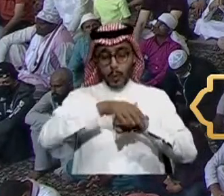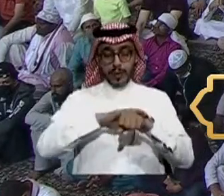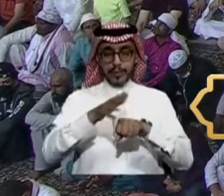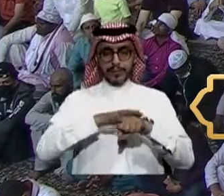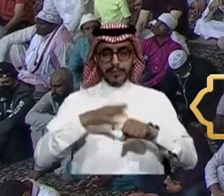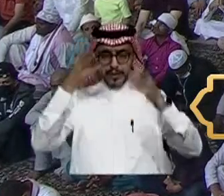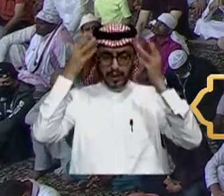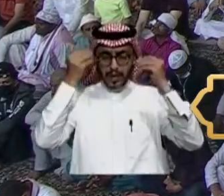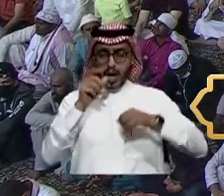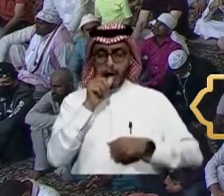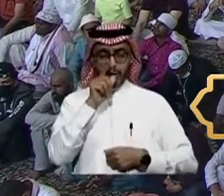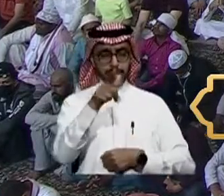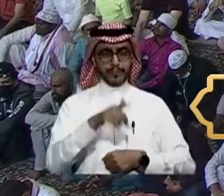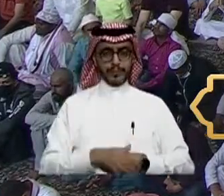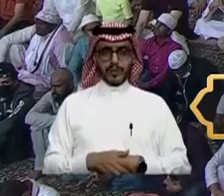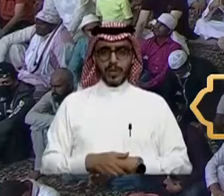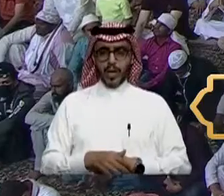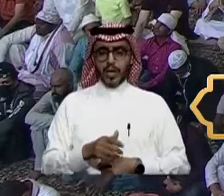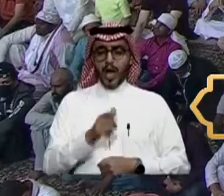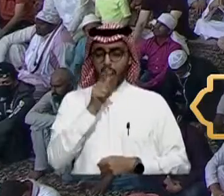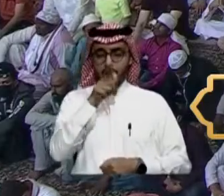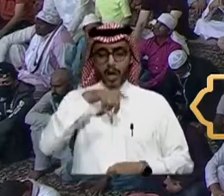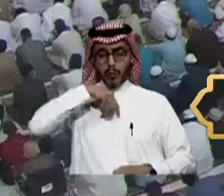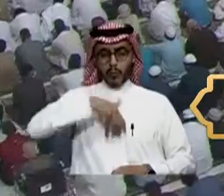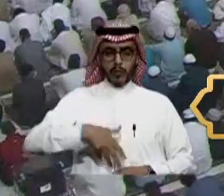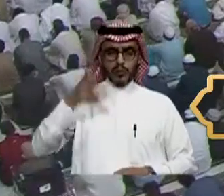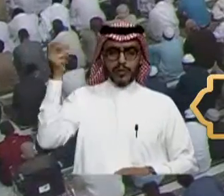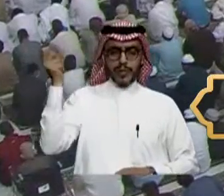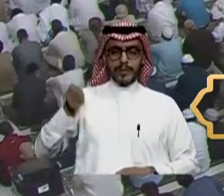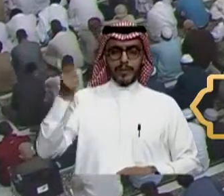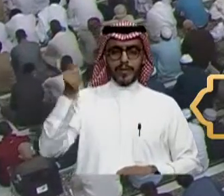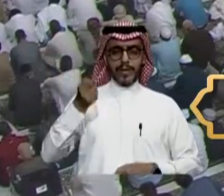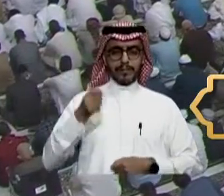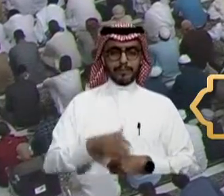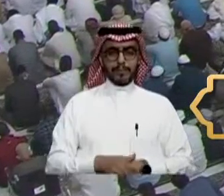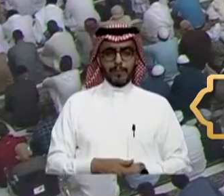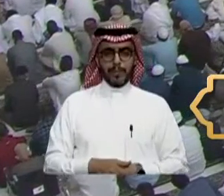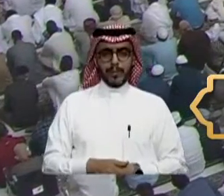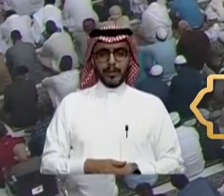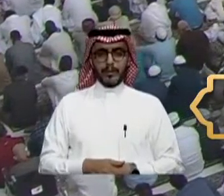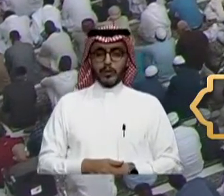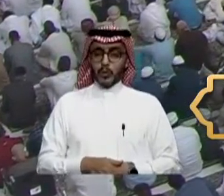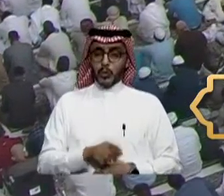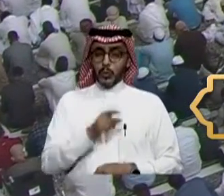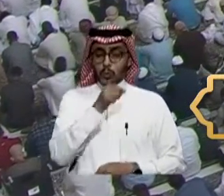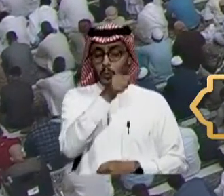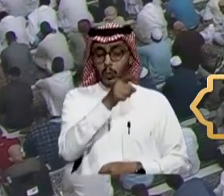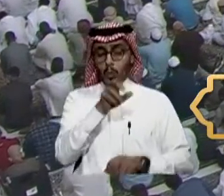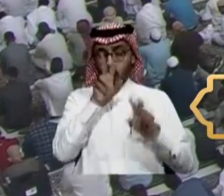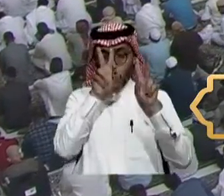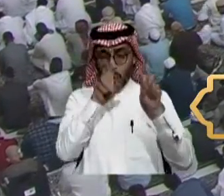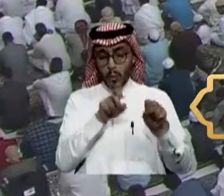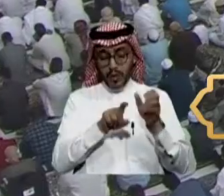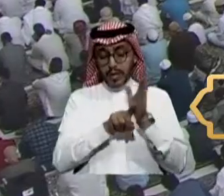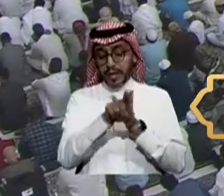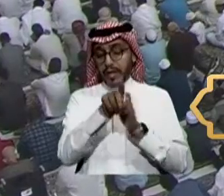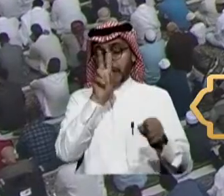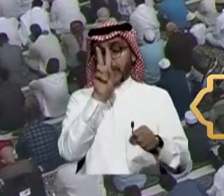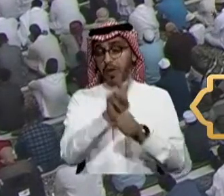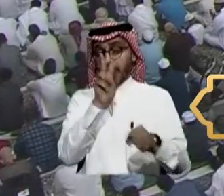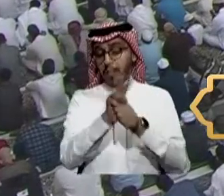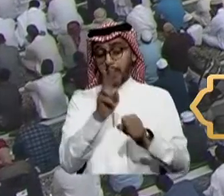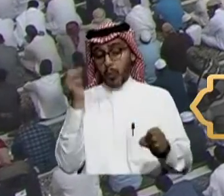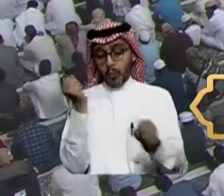عنه انه قال قال رسول الله صلى الله عليه وسلم من لم يدع قول الزور